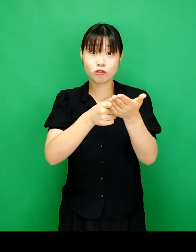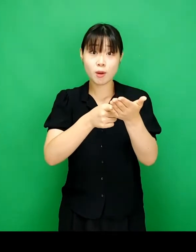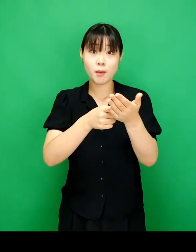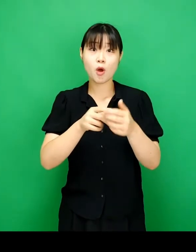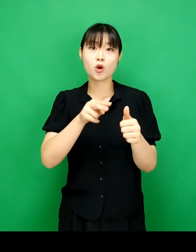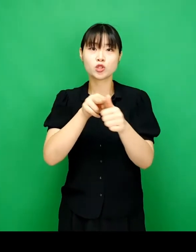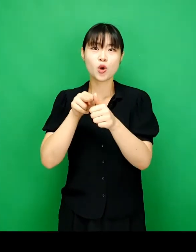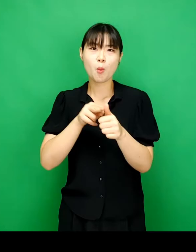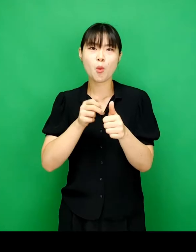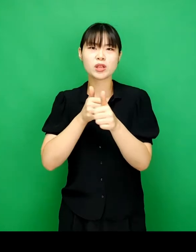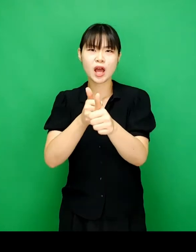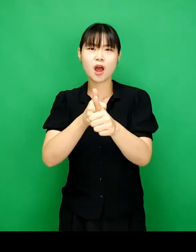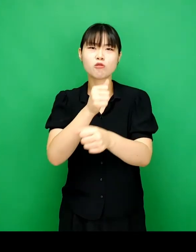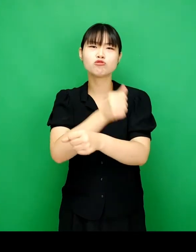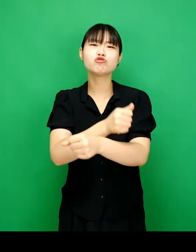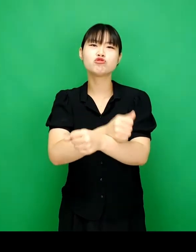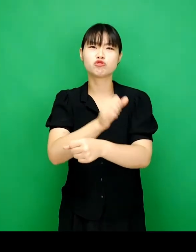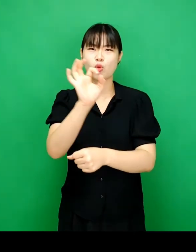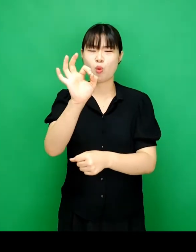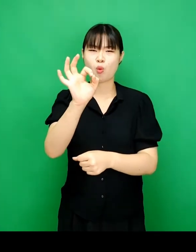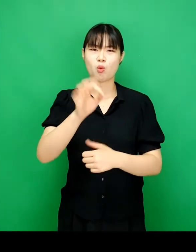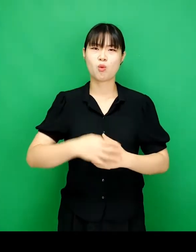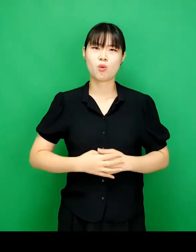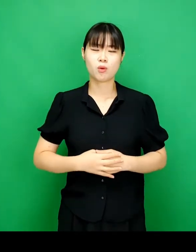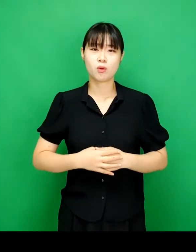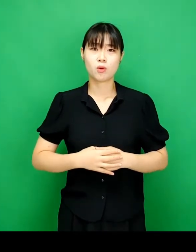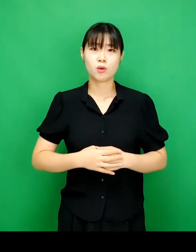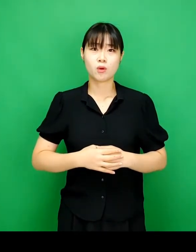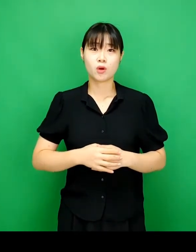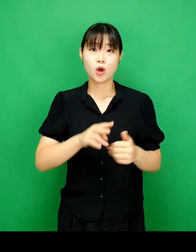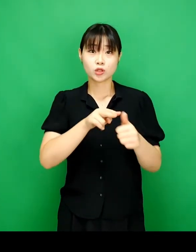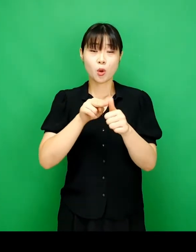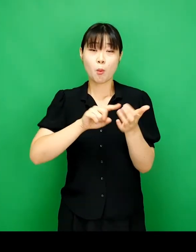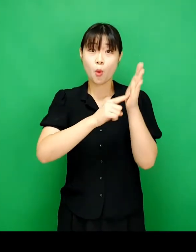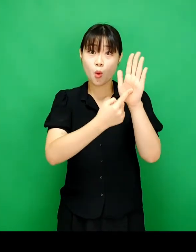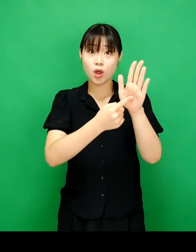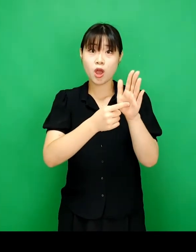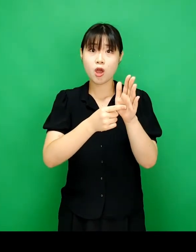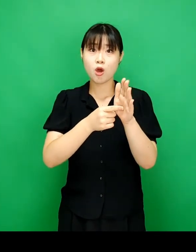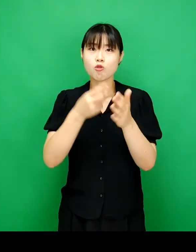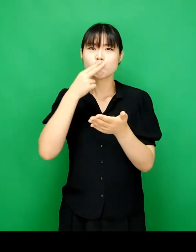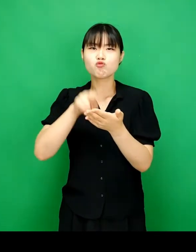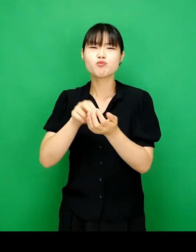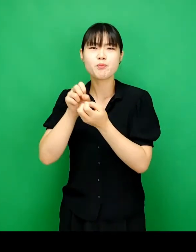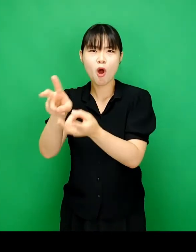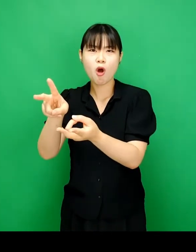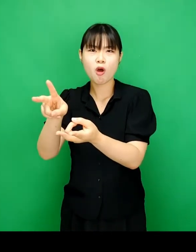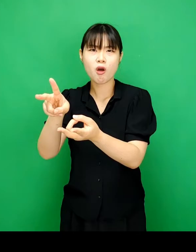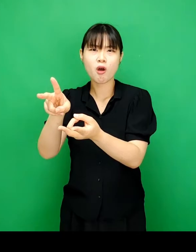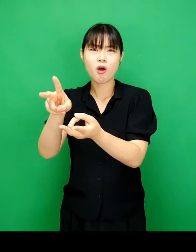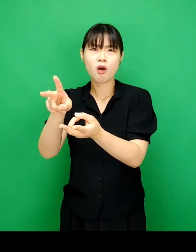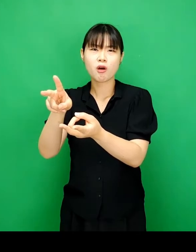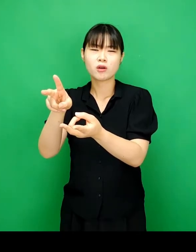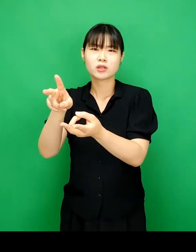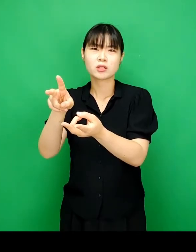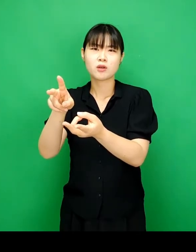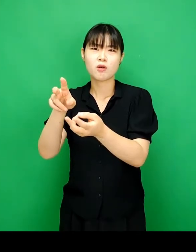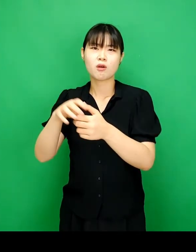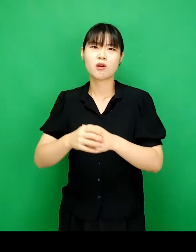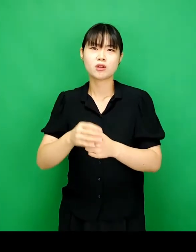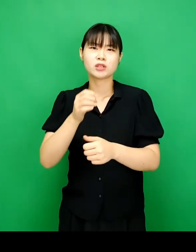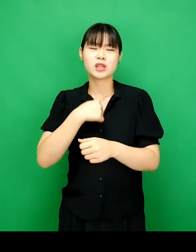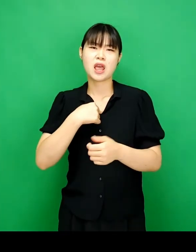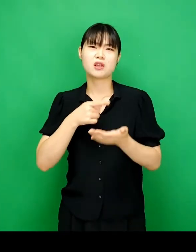정보공개를 청구하면 정보에 따라 수수료가 발생합니다. 정보공개 및 우편 송달에 드는 비용은